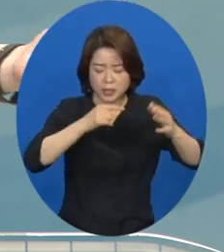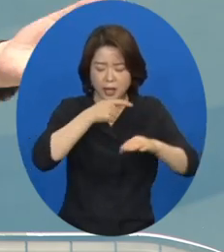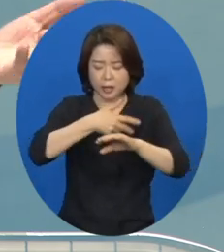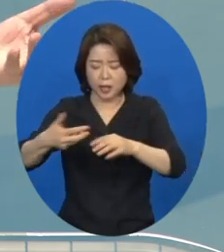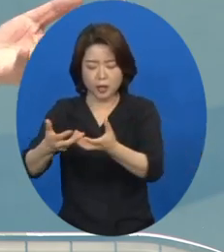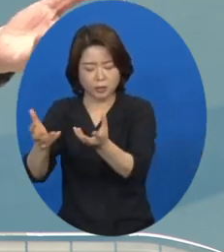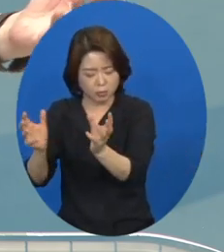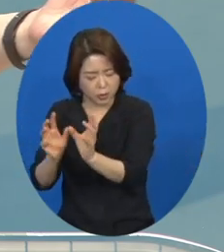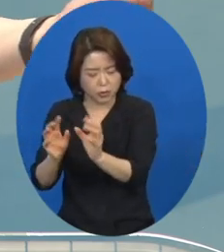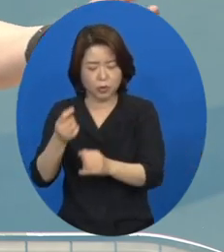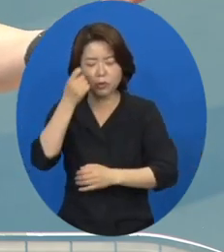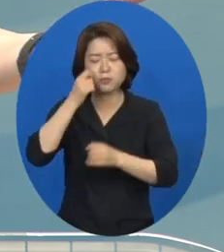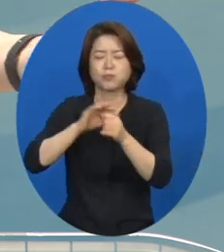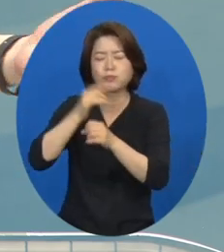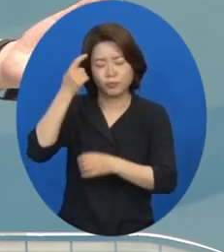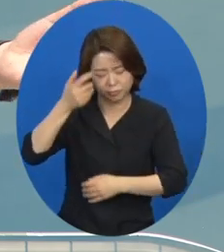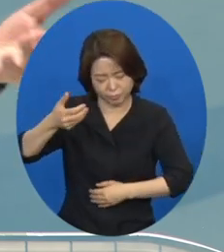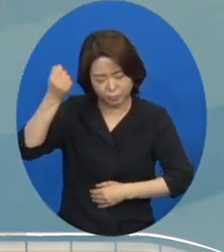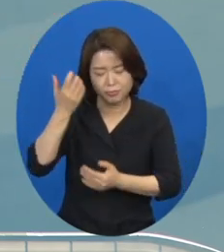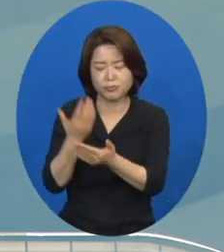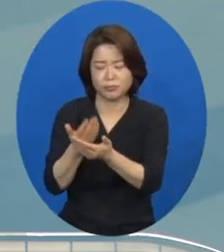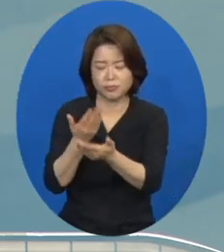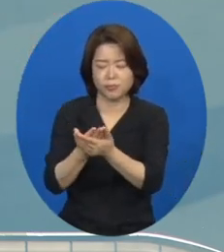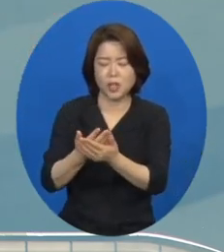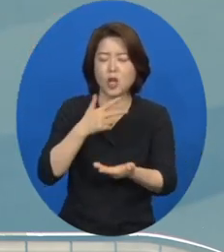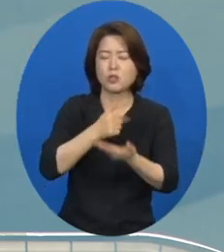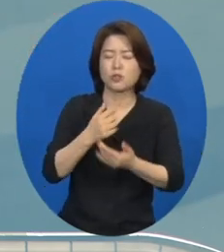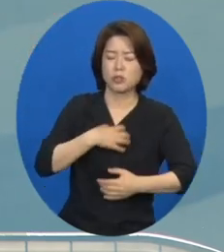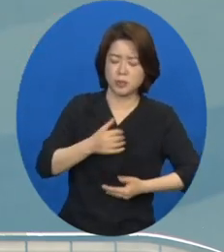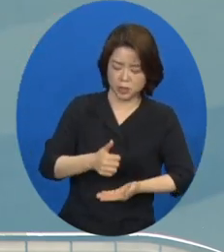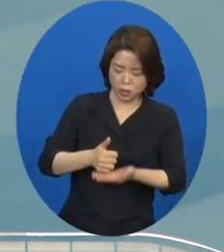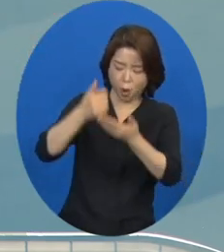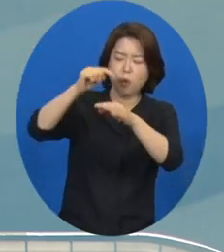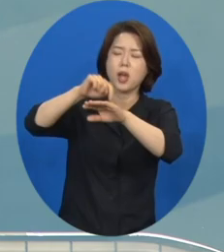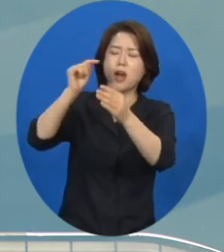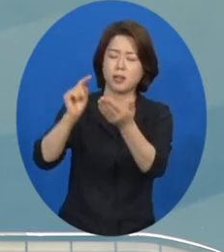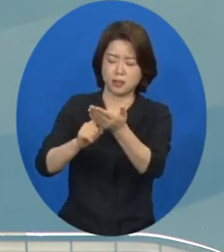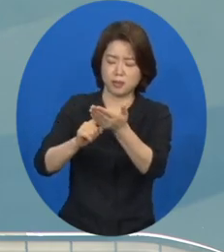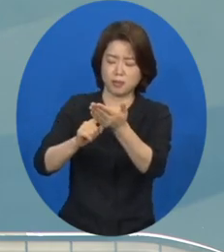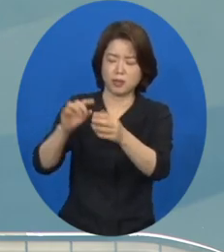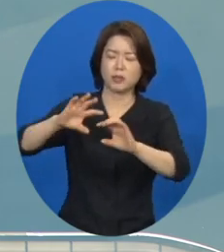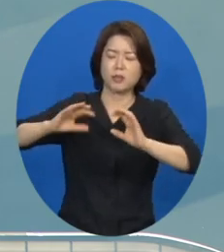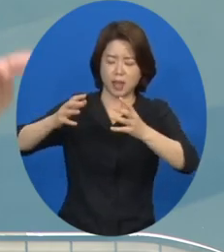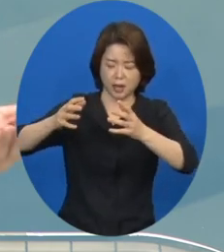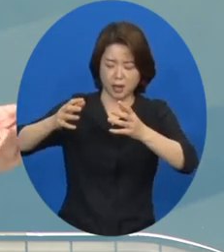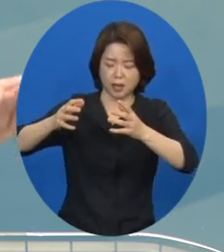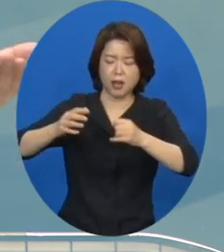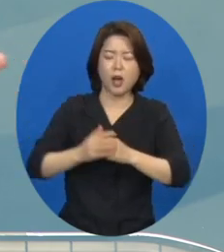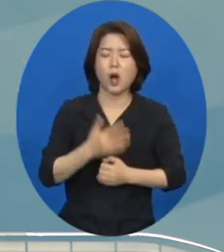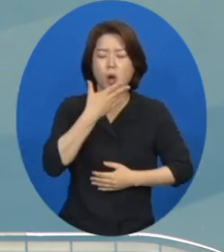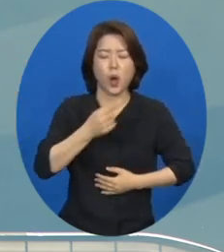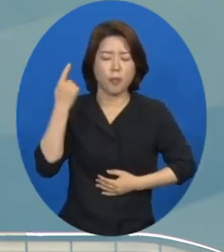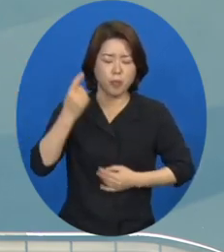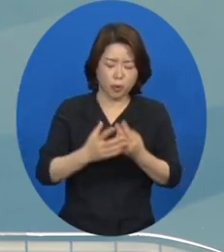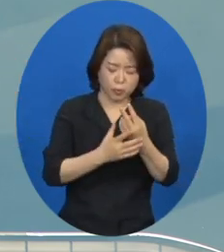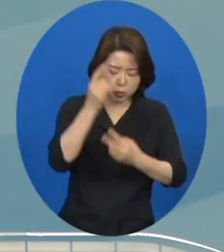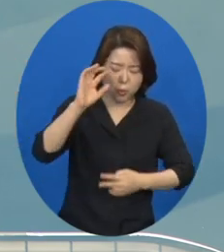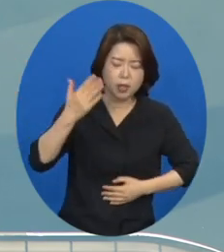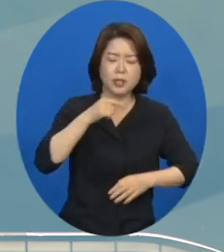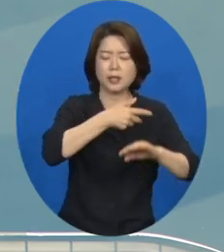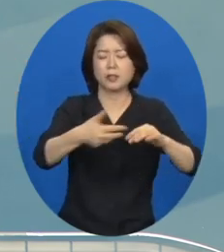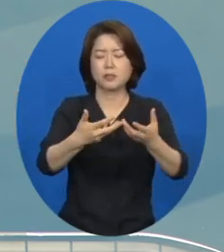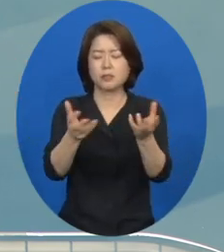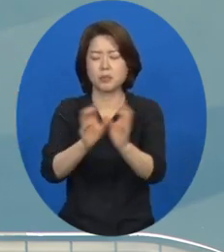민족을 긍휼히 여기소서. 주님을 경외하는 나라 하나님 복음으로 통일되는 민족이